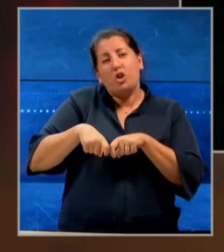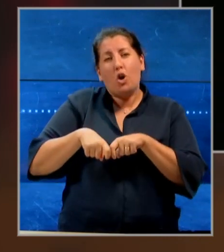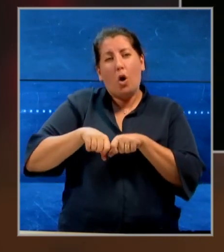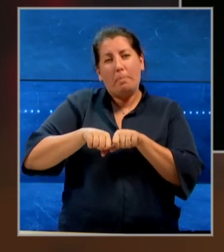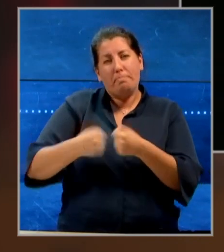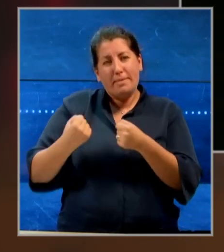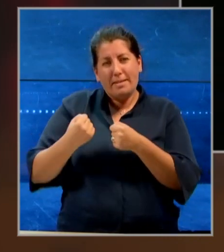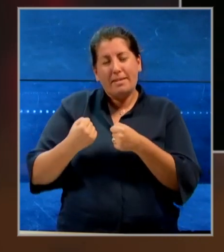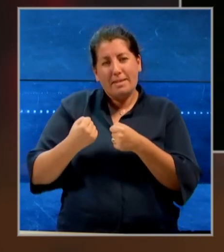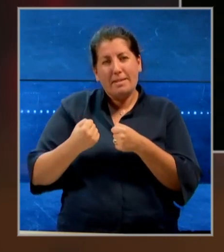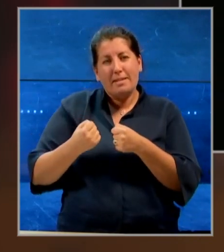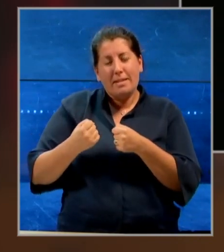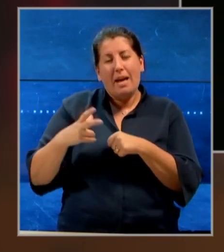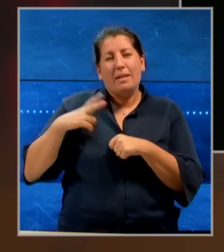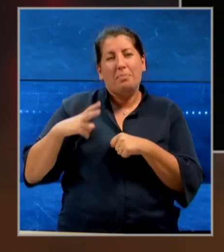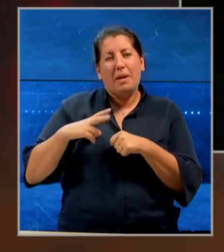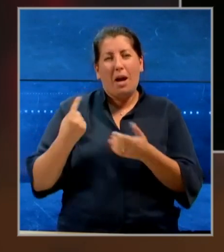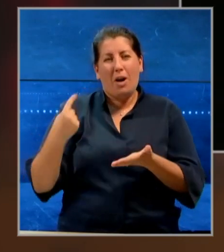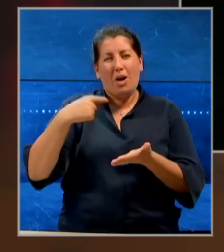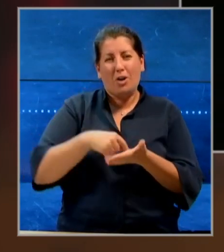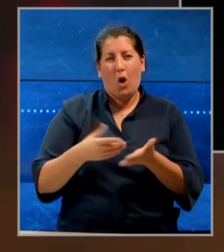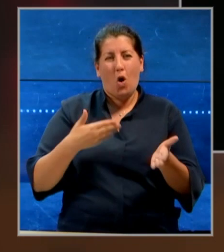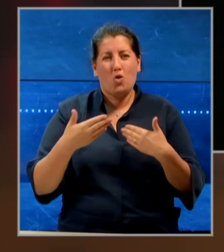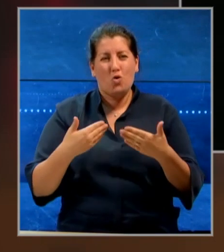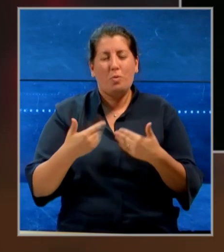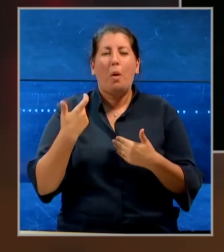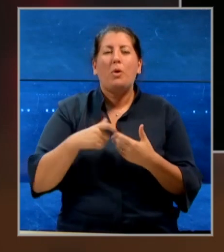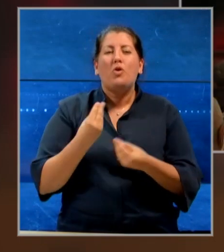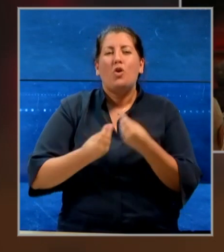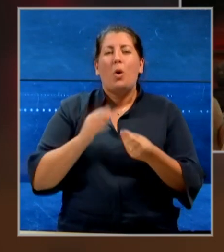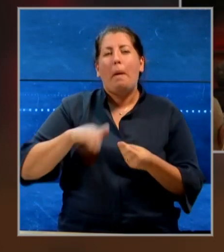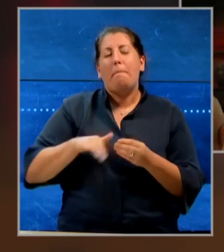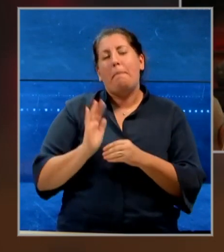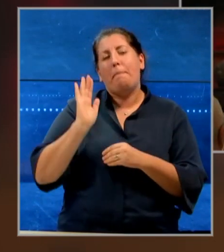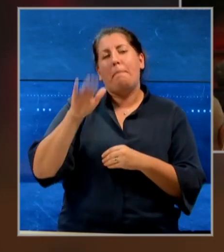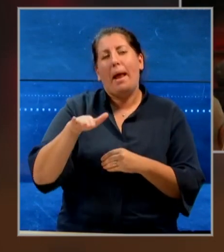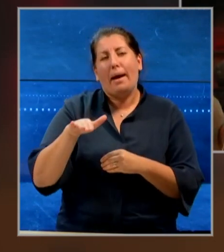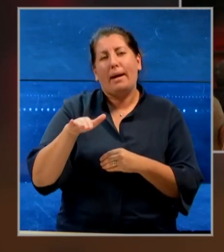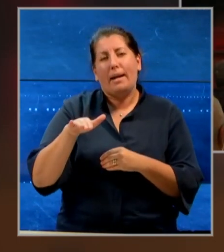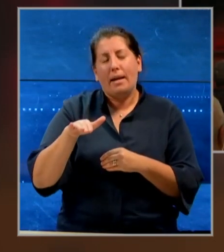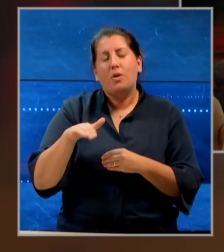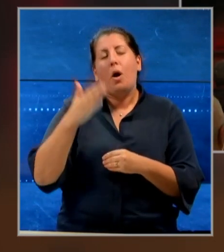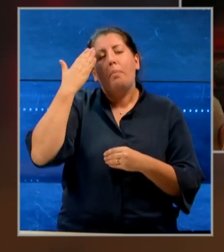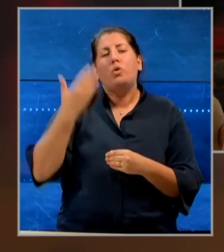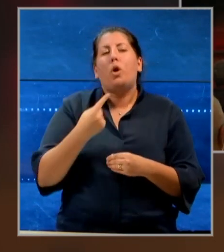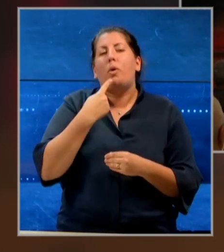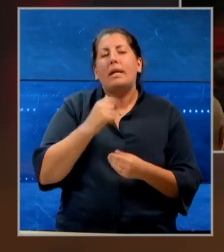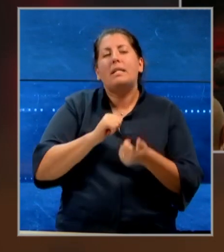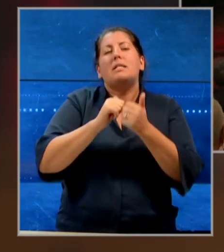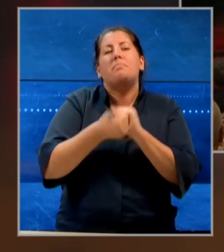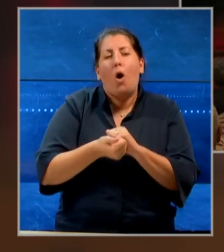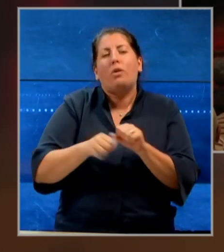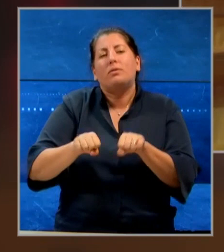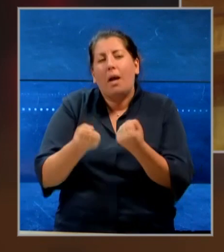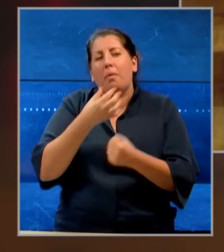quanto prima possibile. Giocando a pallacanestro, penso un po' Jessica, rugby, pallacanestro, quindi... Insomma, chi si muove, chi fa sport, capitano anche queste cose. Infatti,